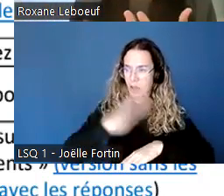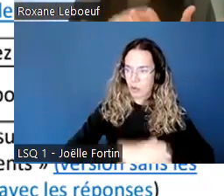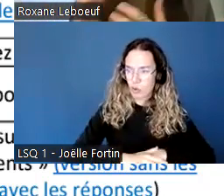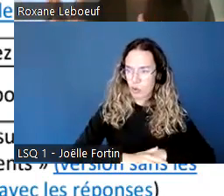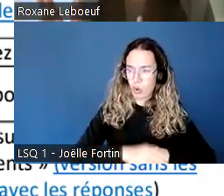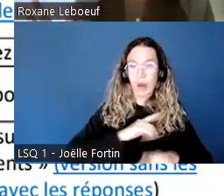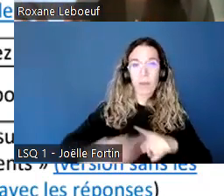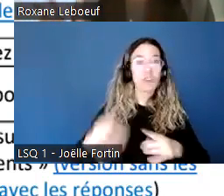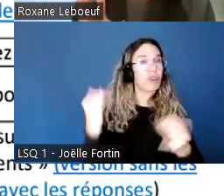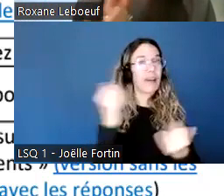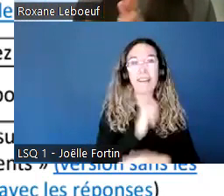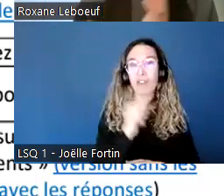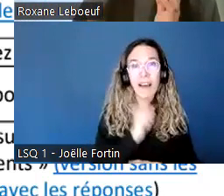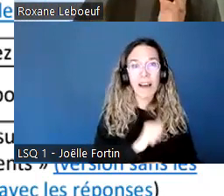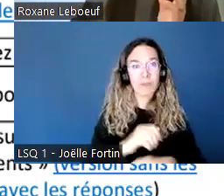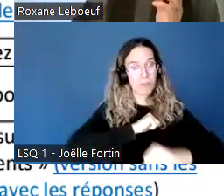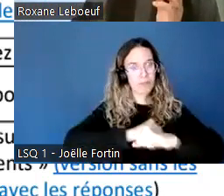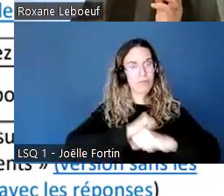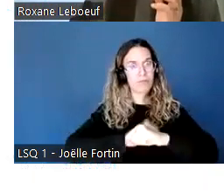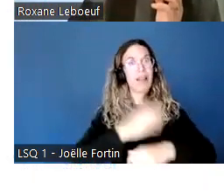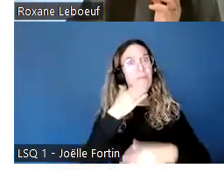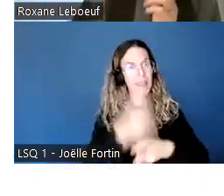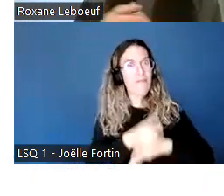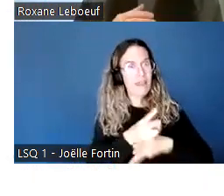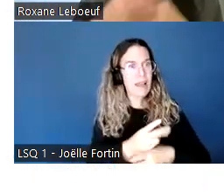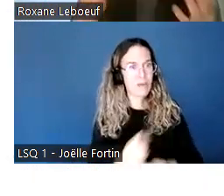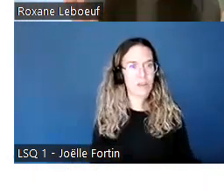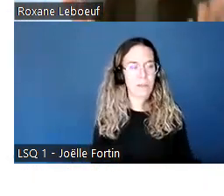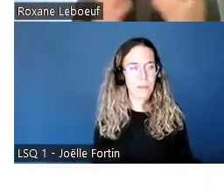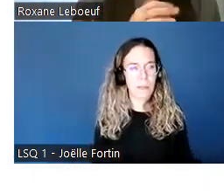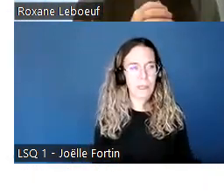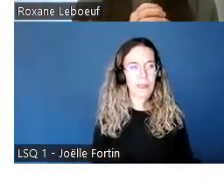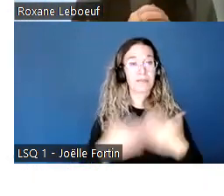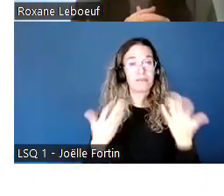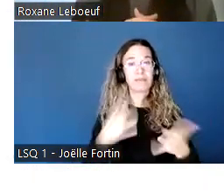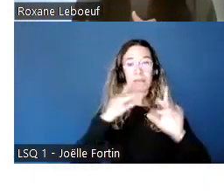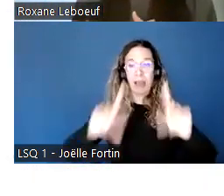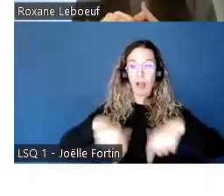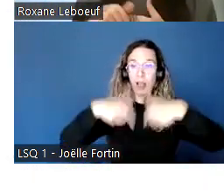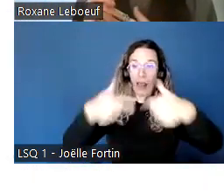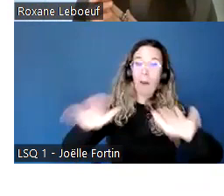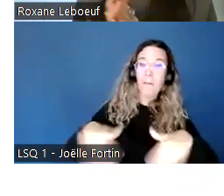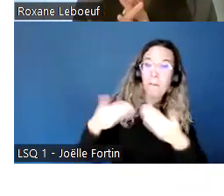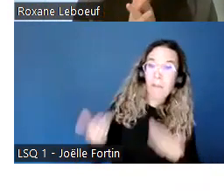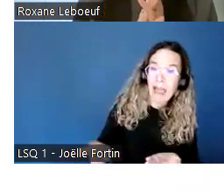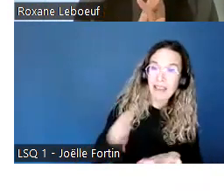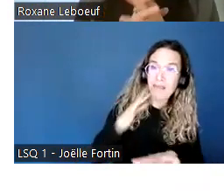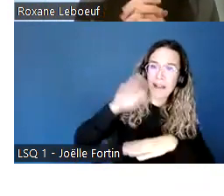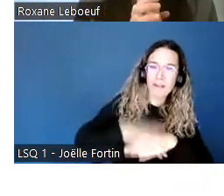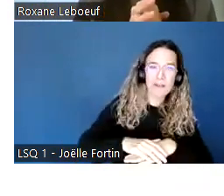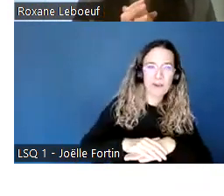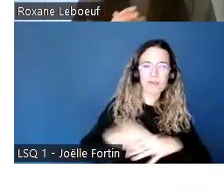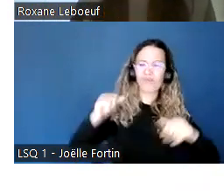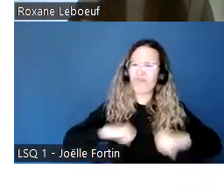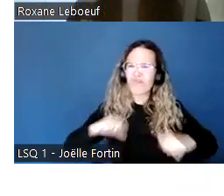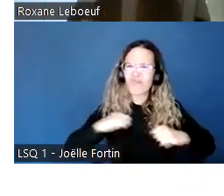contre l'intolérance et de promouvoir la bienveillance. Donc, là-dessus, je vais te redonner la parole, Marie, pour que tu puisses parler là, de la mise à l'essai